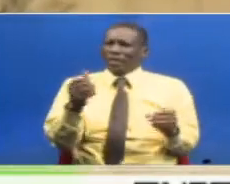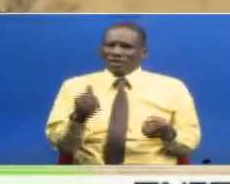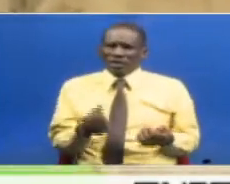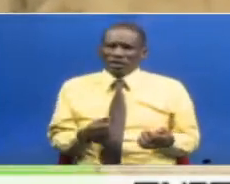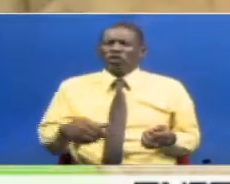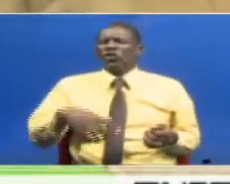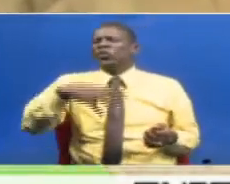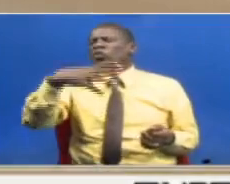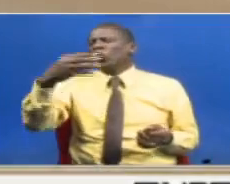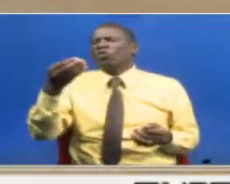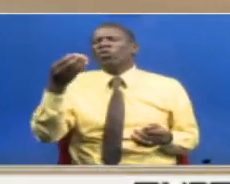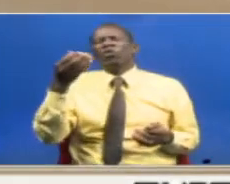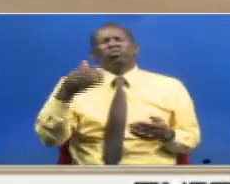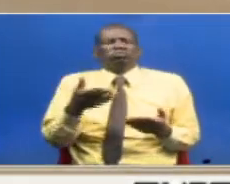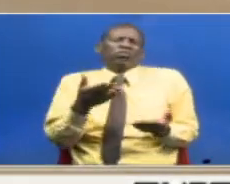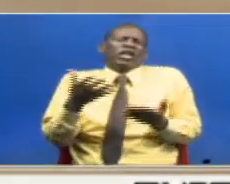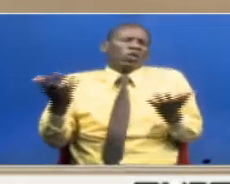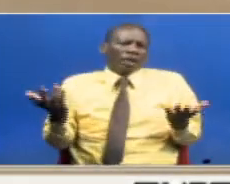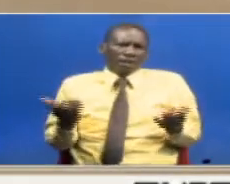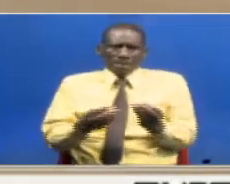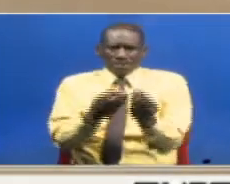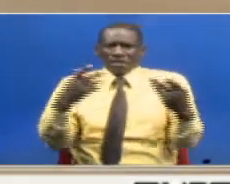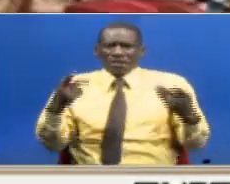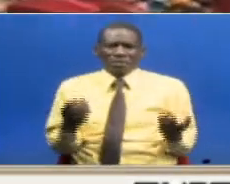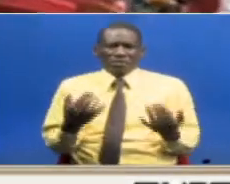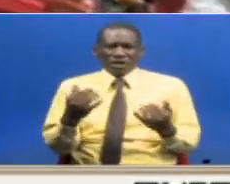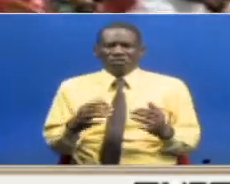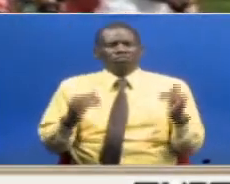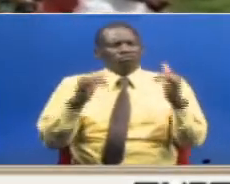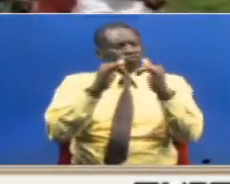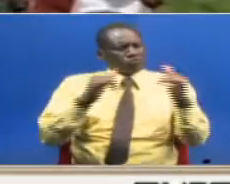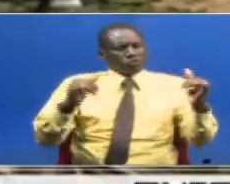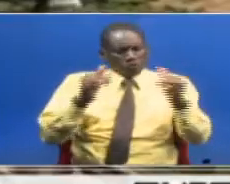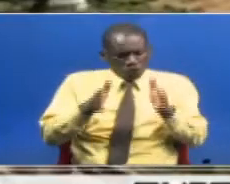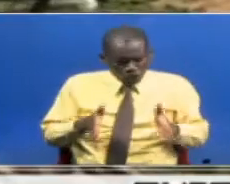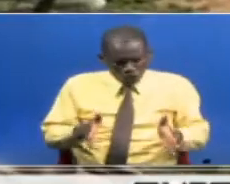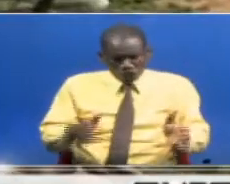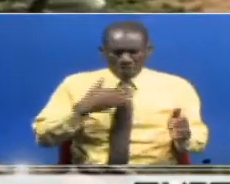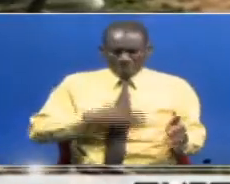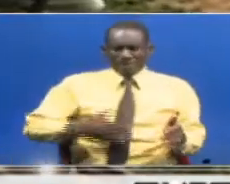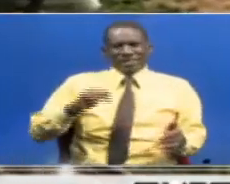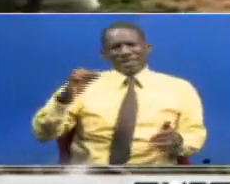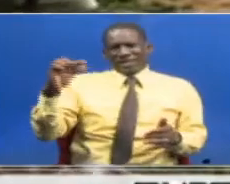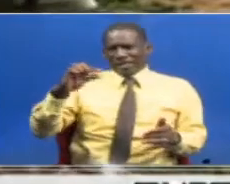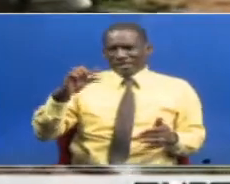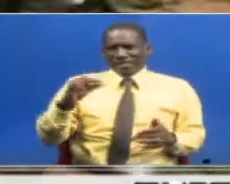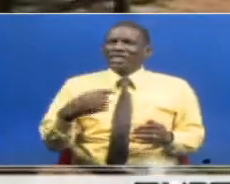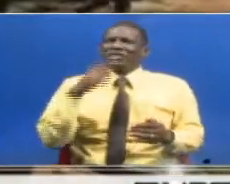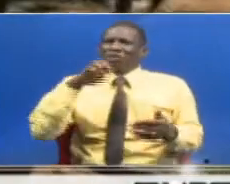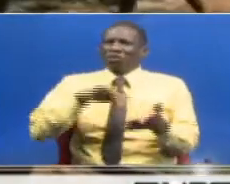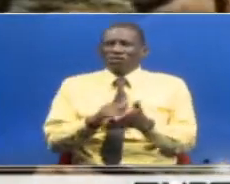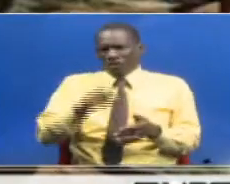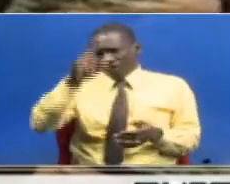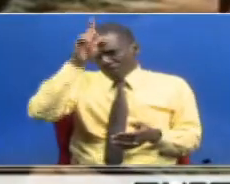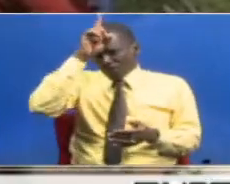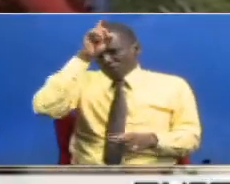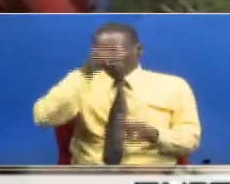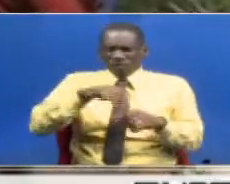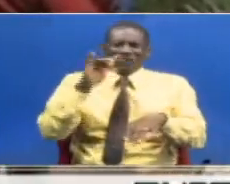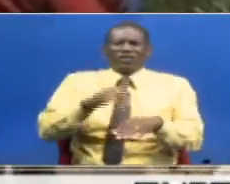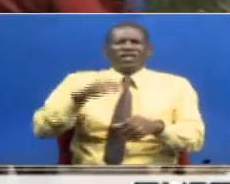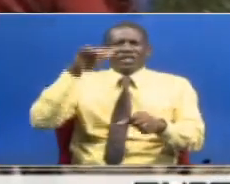tu hivi hivi unaenda. Wengi sasa wameweka hema kwenye barabara kuu ya Malindi na Garissa, ikisemekana vijiji ambavyo vimeathirika